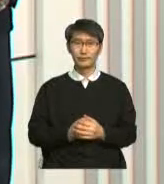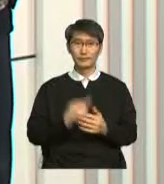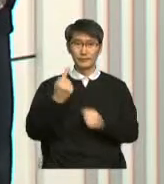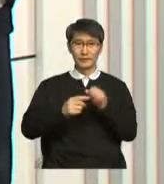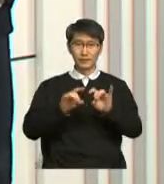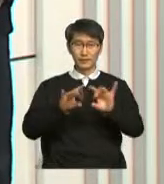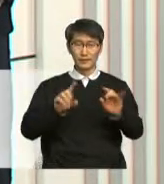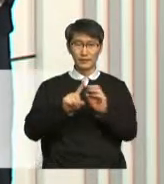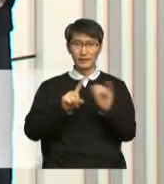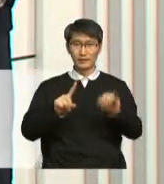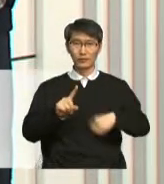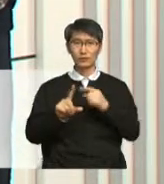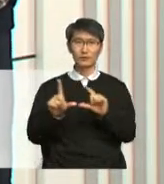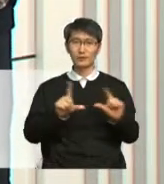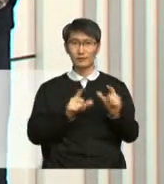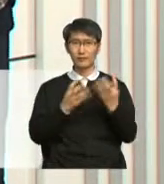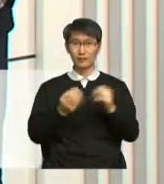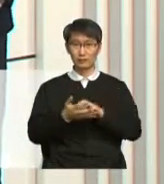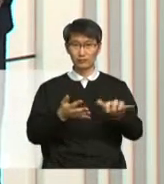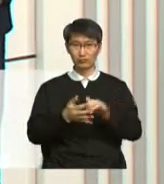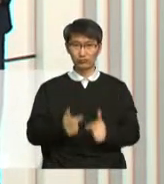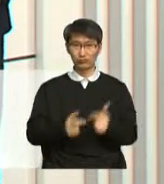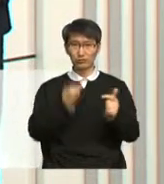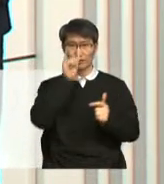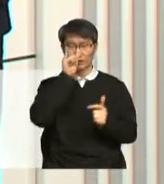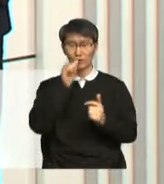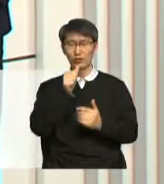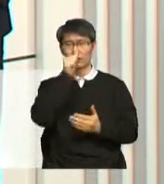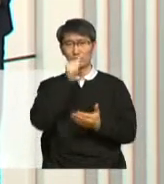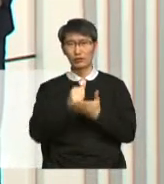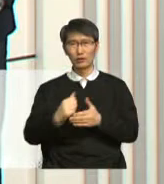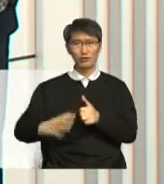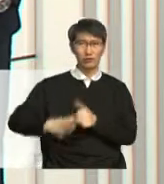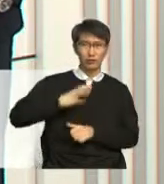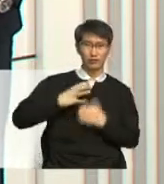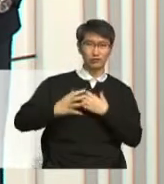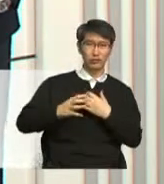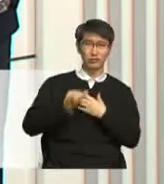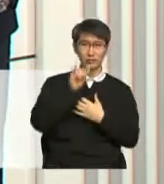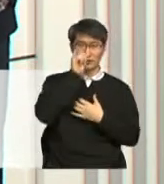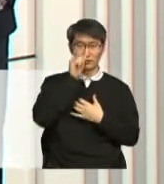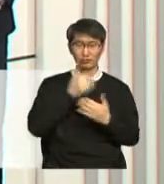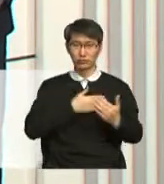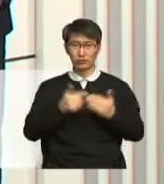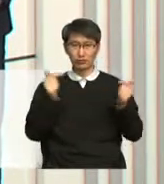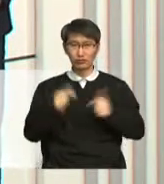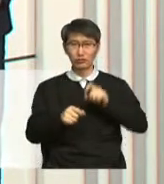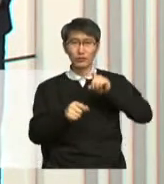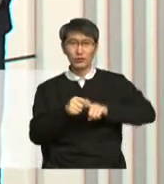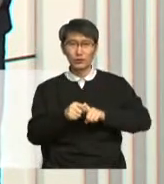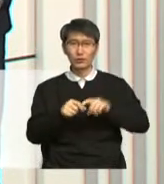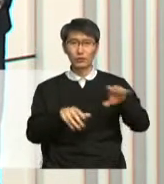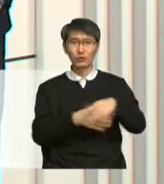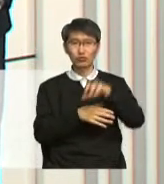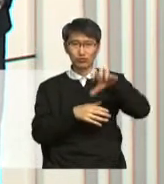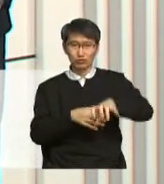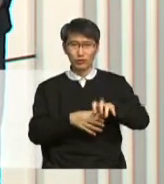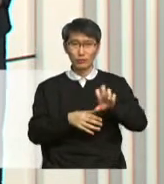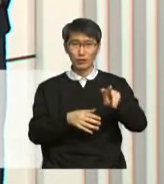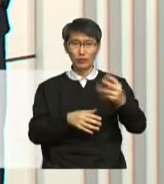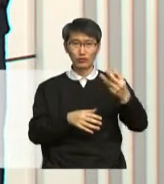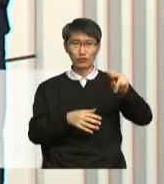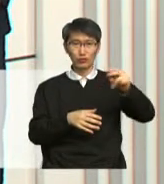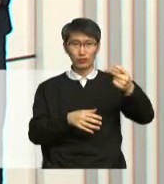해마다 1인 가구 수가 꾸준히 늘면서 범죄에 대한 우려도 커지고 있습니다. 이러한 불안감을 줄이기 위해 종로구가